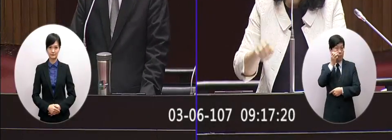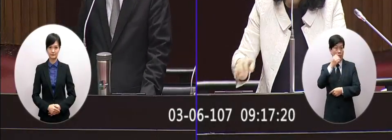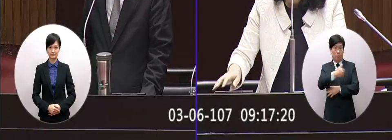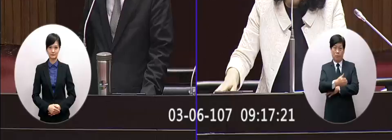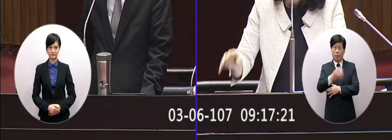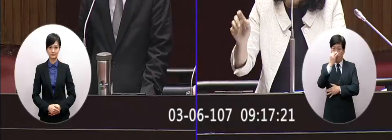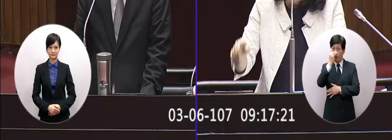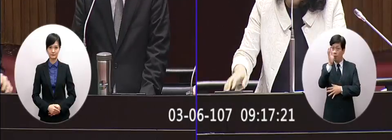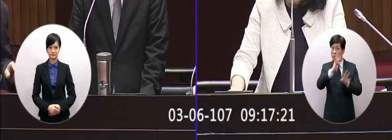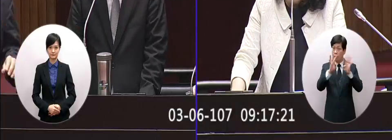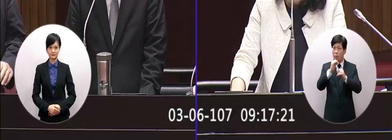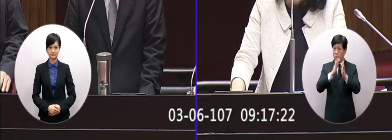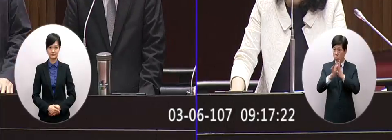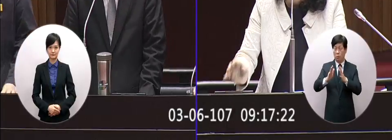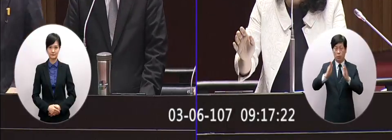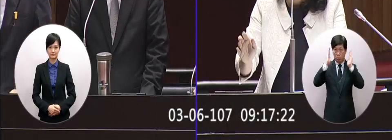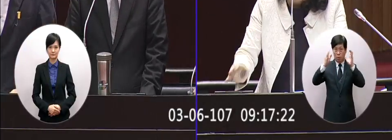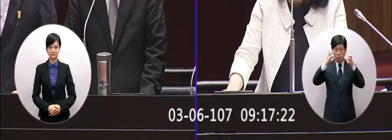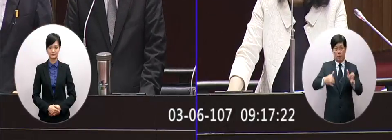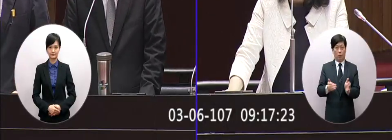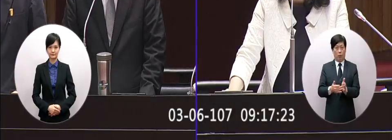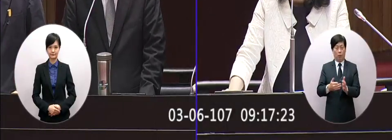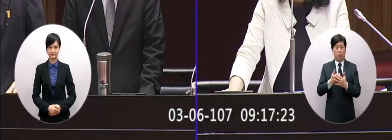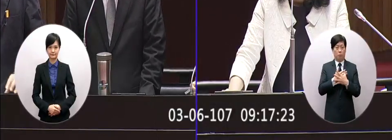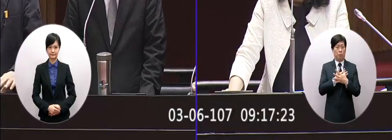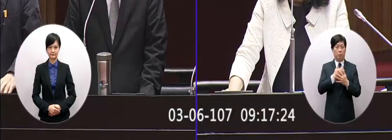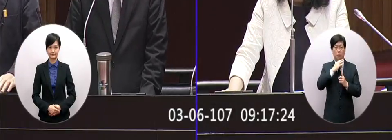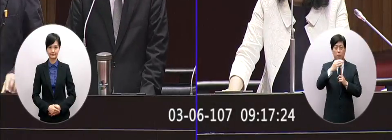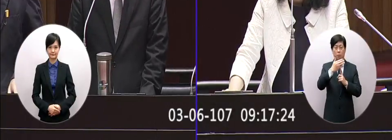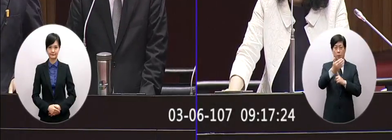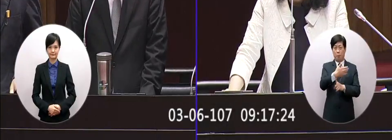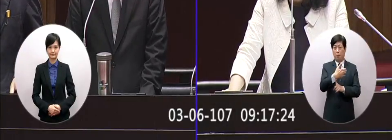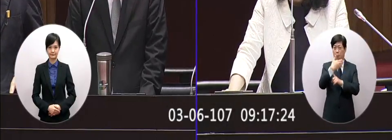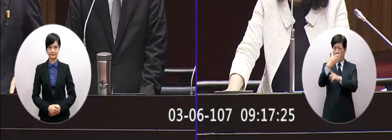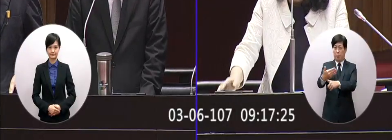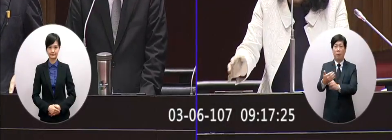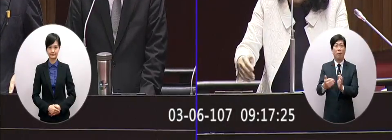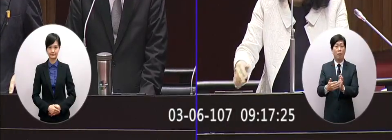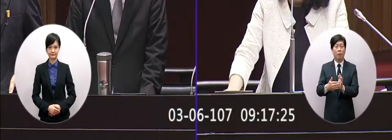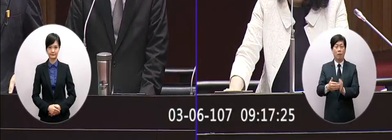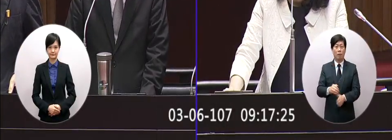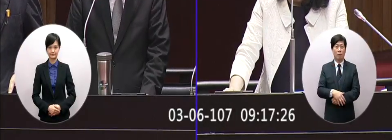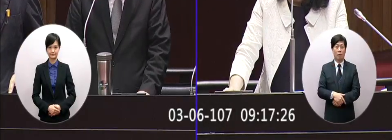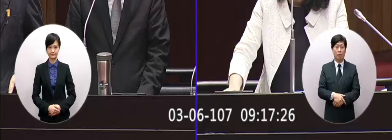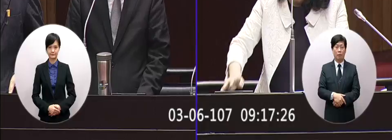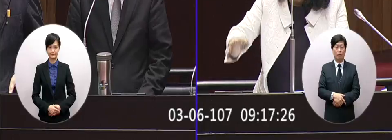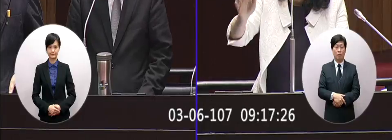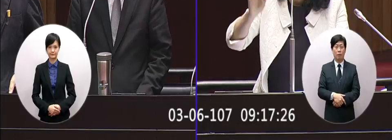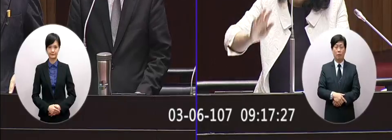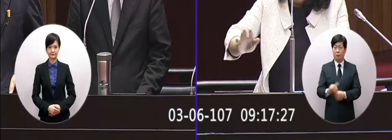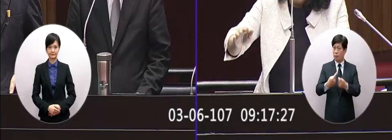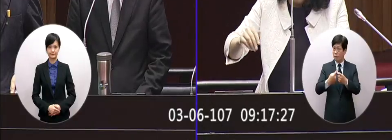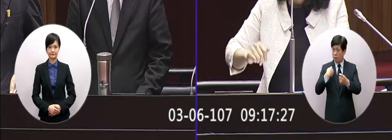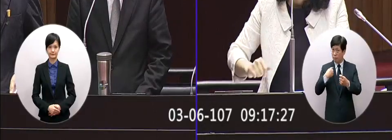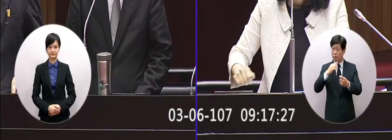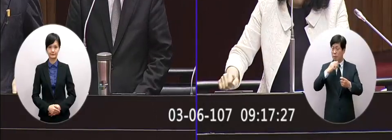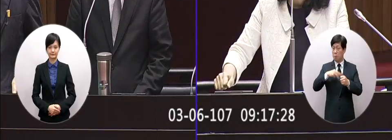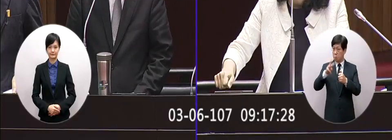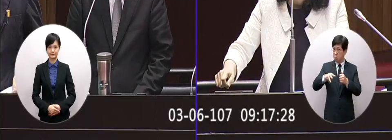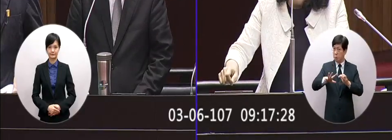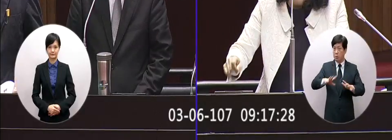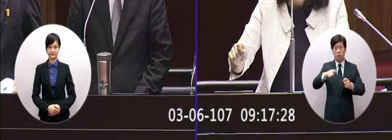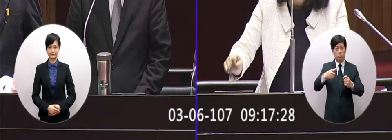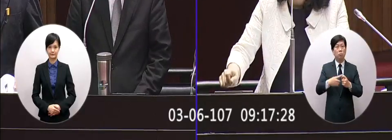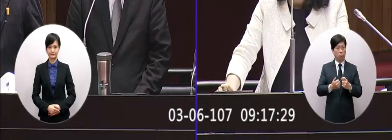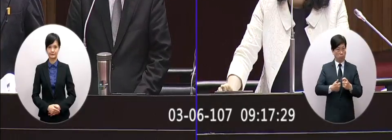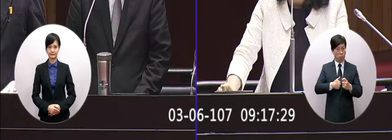县的特搜队是正式成军和受旗，正式成军和受旗。而因为去年的训练，今年